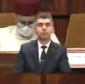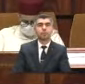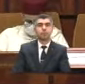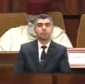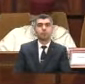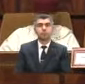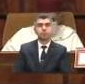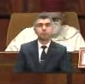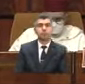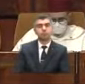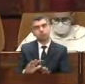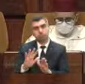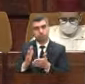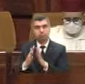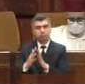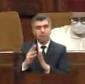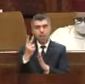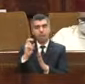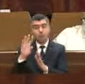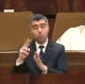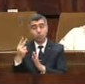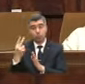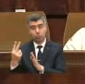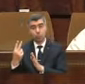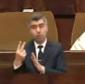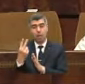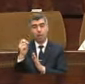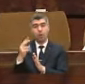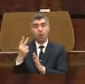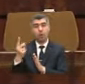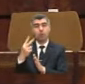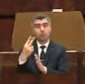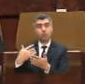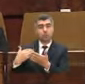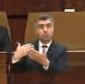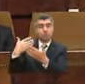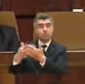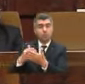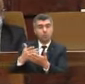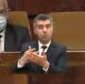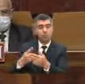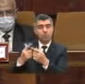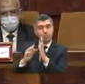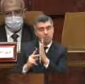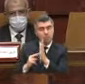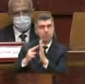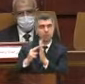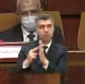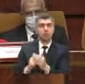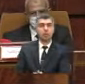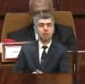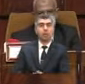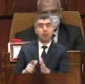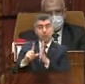فمن تقريبا من 2002 ل 2021 وهذا الورش يتم تنزيله تدريجيا. القانون صدر